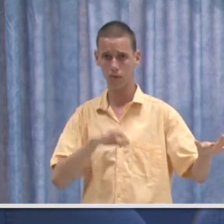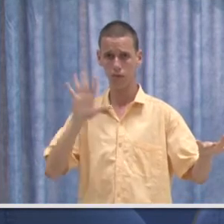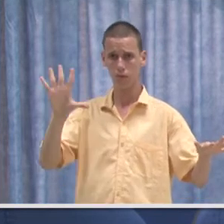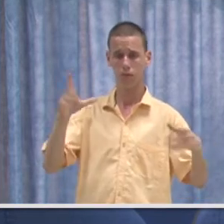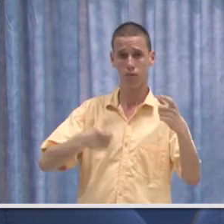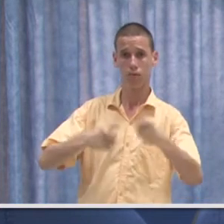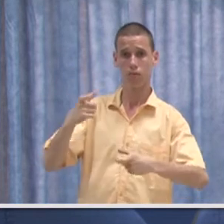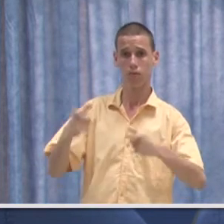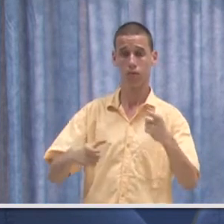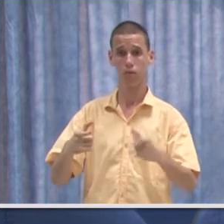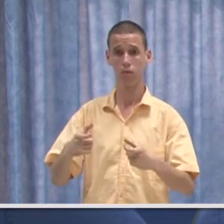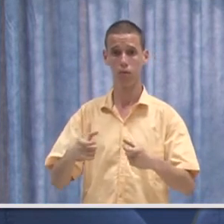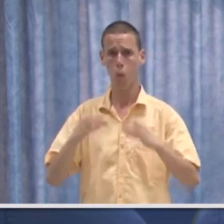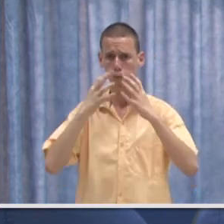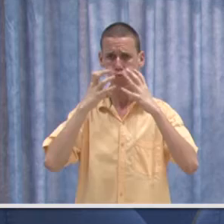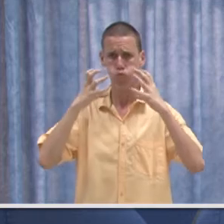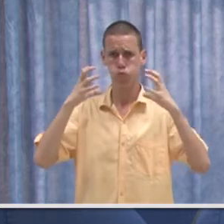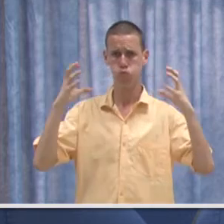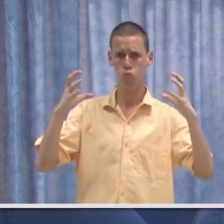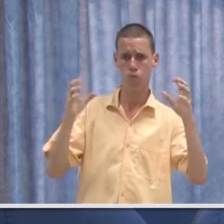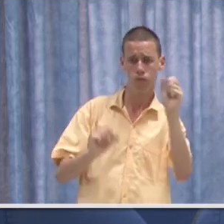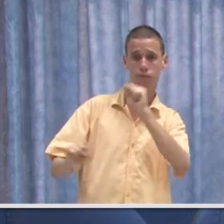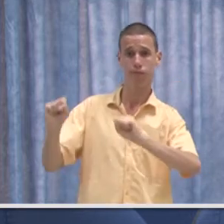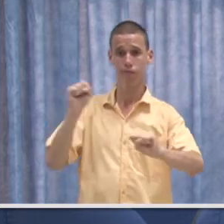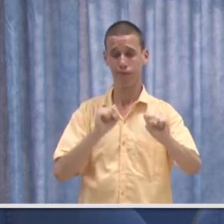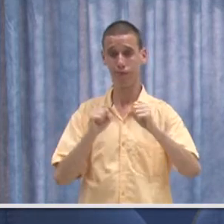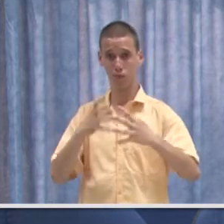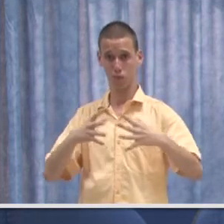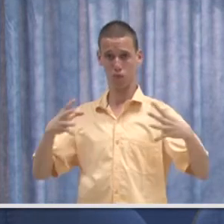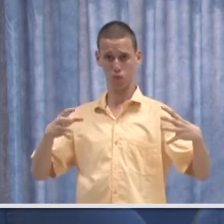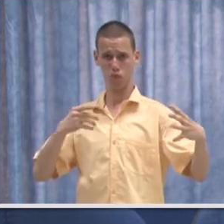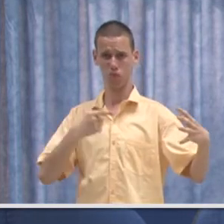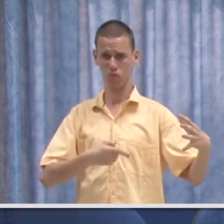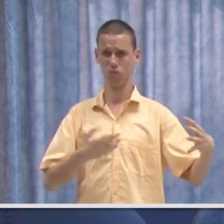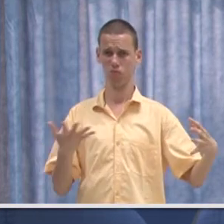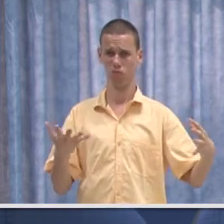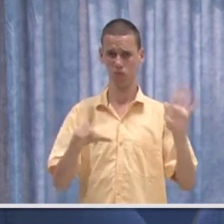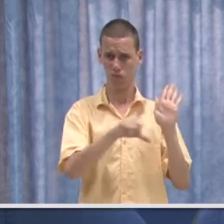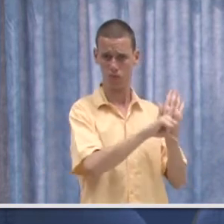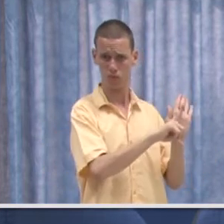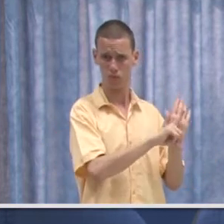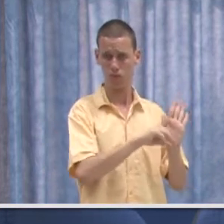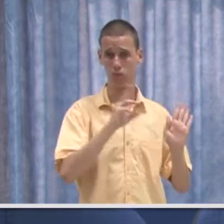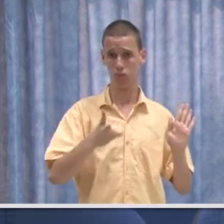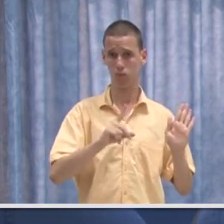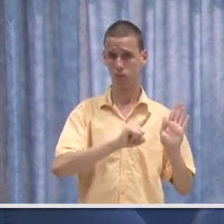monde, ballon partout, peut faire grand la foule un petit peu. Est-ce qu'ils peuvent insister que la loi,